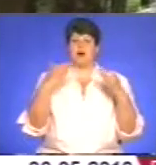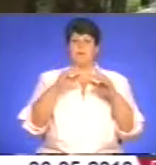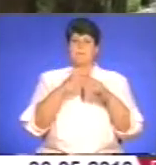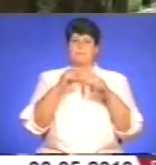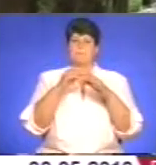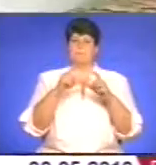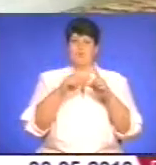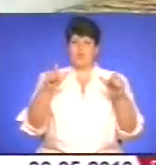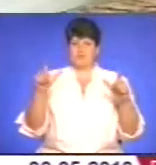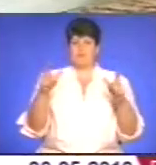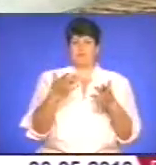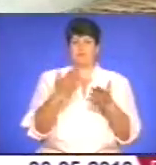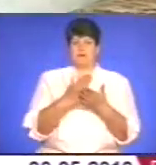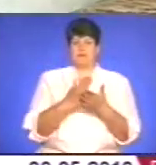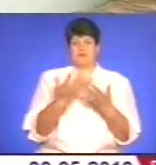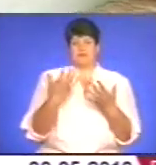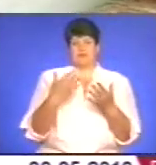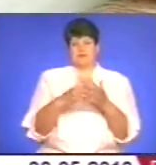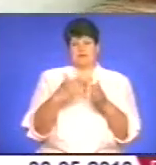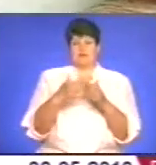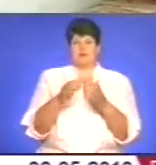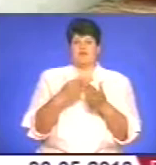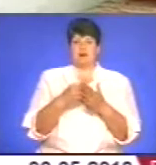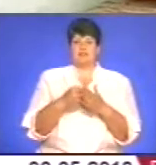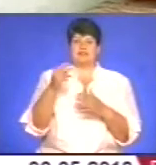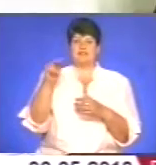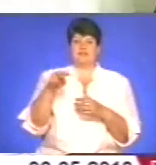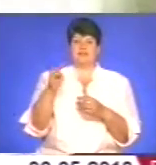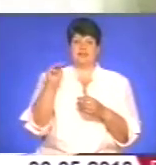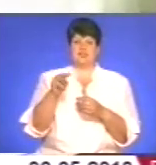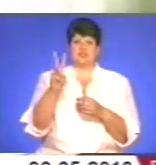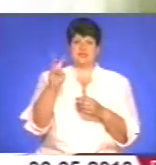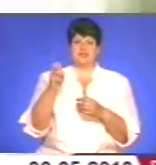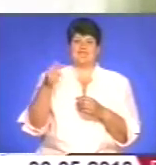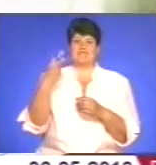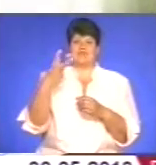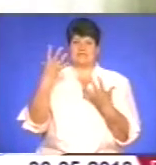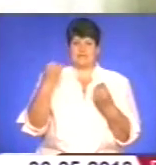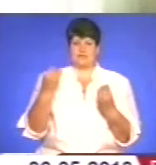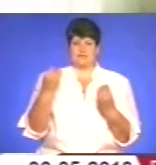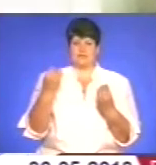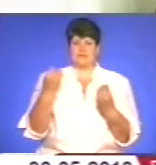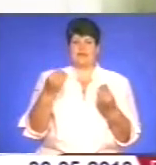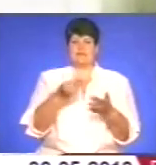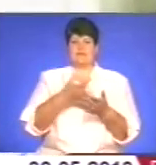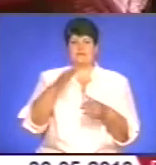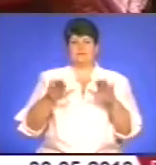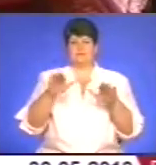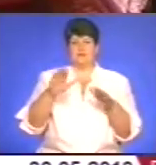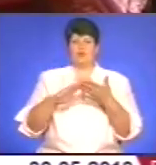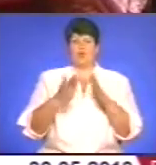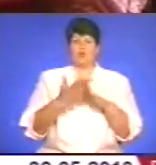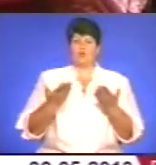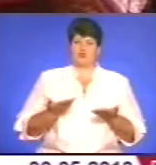документацію. Середня вартість путівки – 2300 гривень за 21 день перебування. Ціна варіюється в залежності від умов